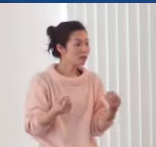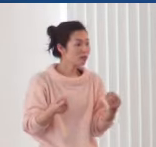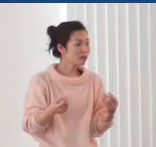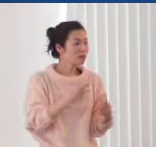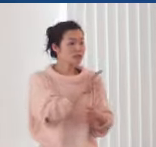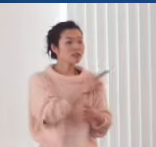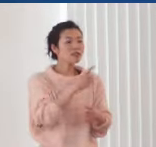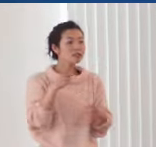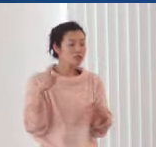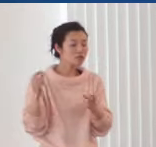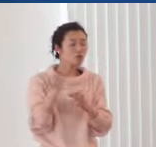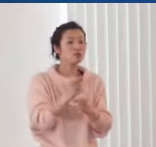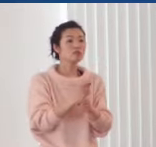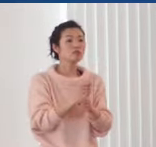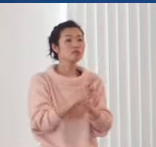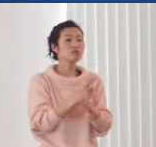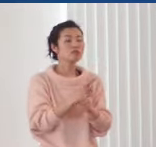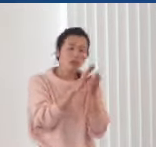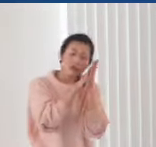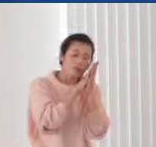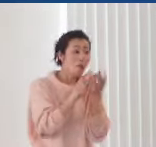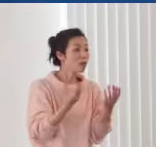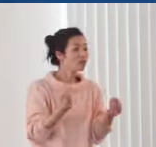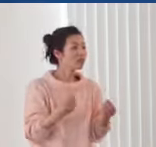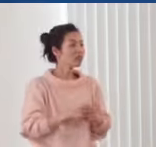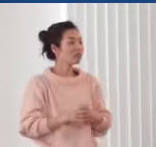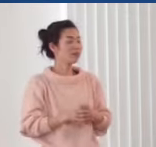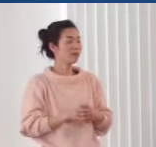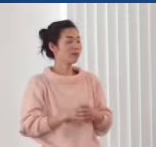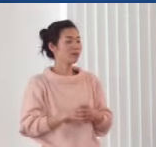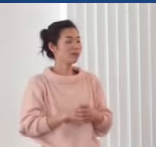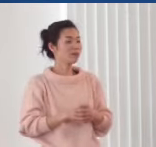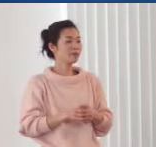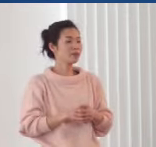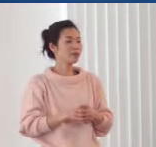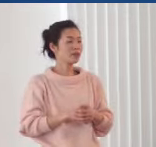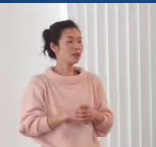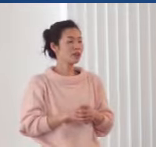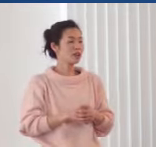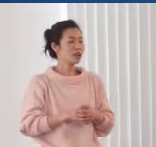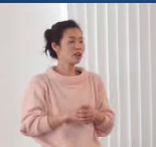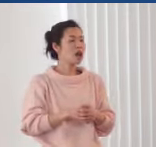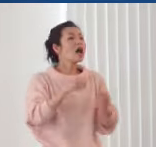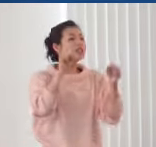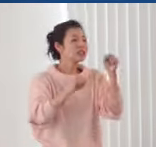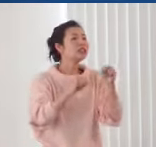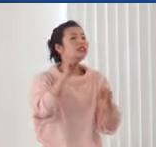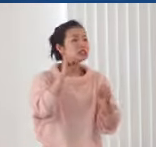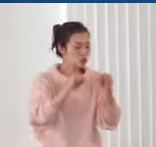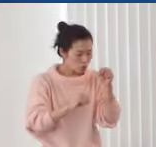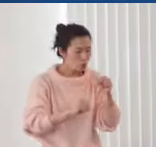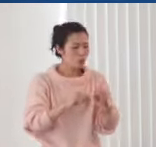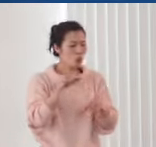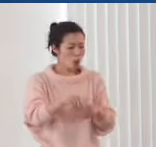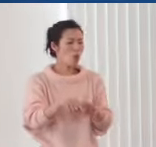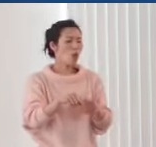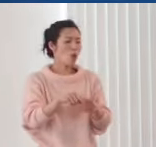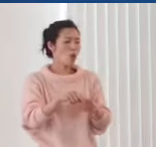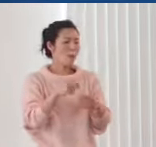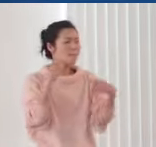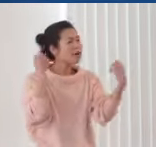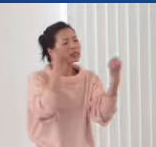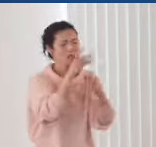私たちは自由が与えられているからといって、ね、この自由を間違った方向に用いてはなら